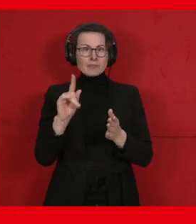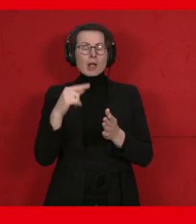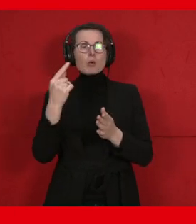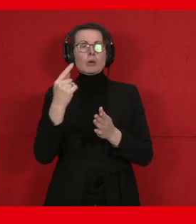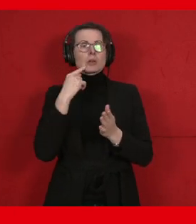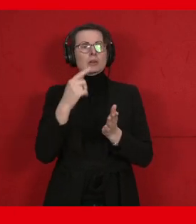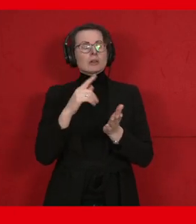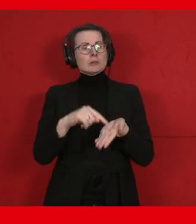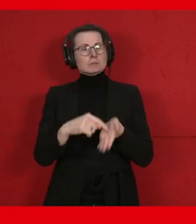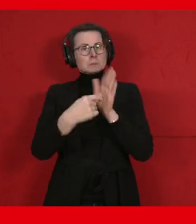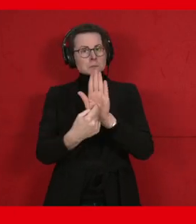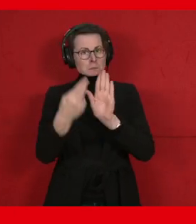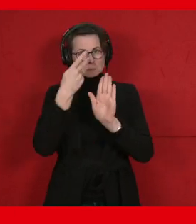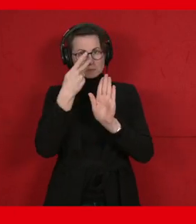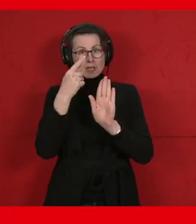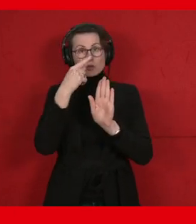gehen wir nur auf die